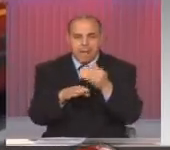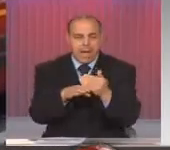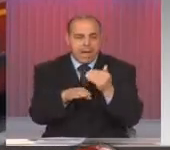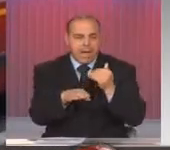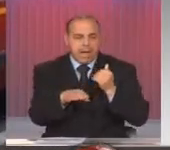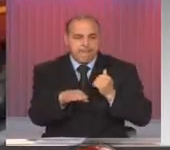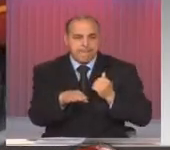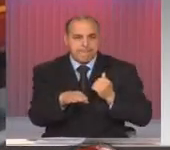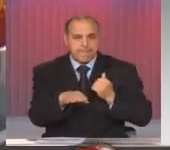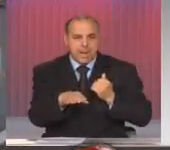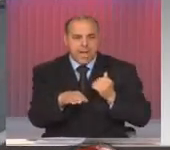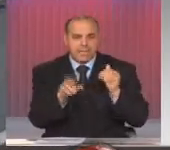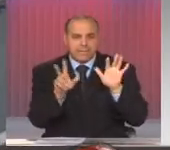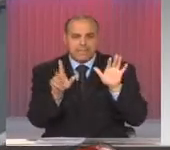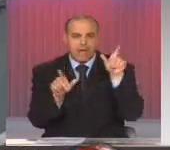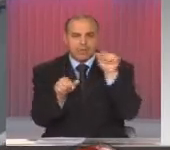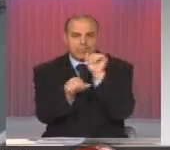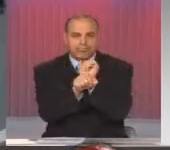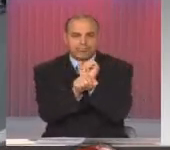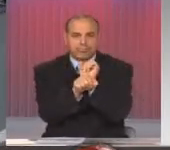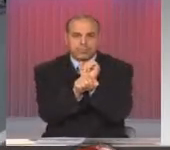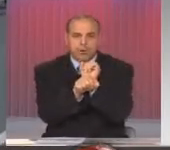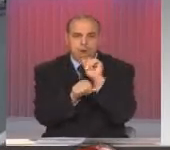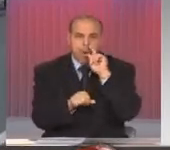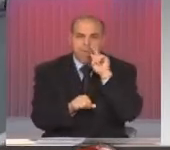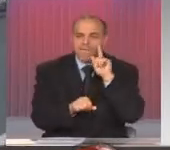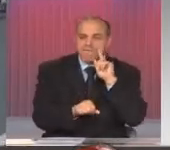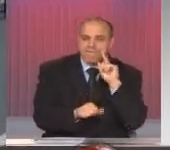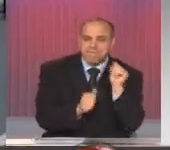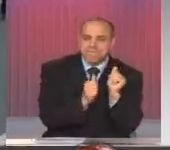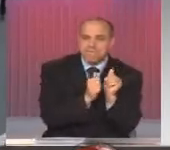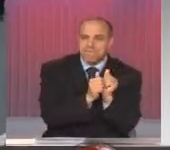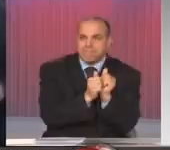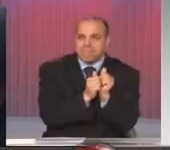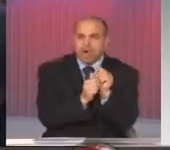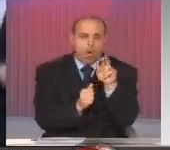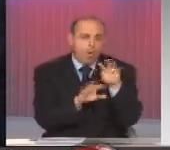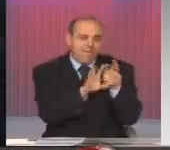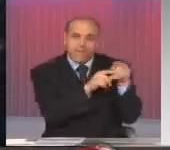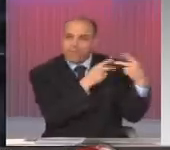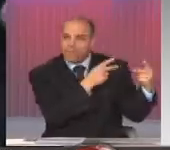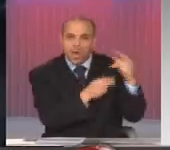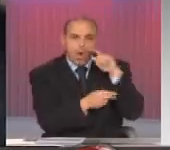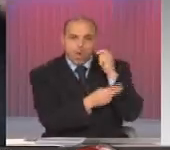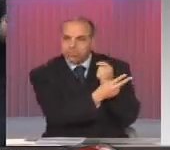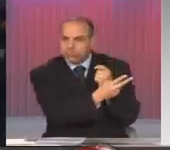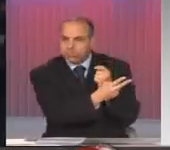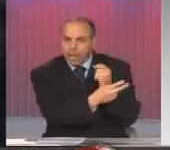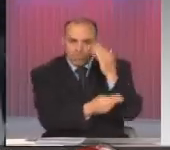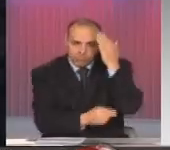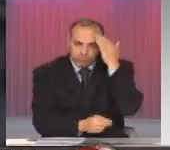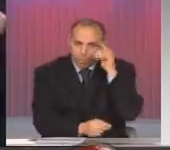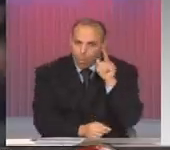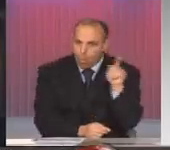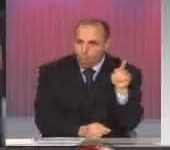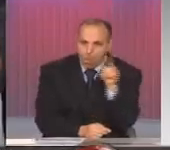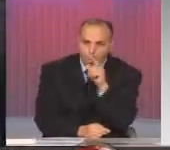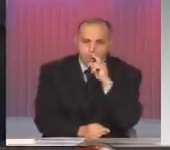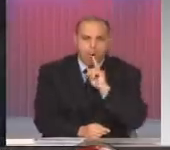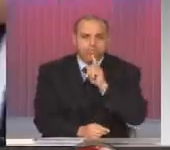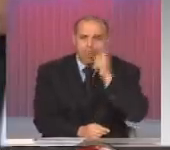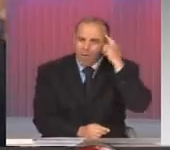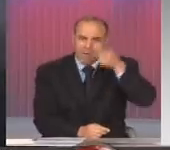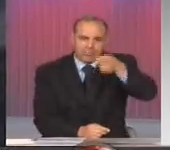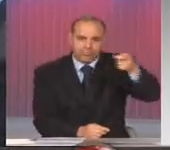عن اعتقال 7 أشخاص بينهم رجال ونساء من أوساط الشقيقين اللذين تم التعرف على أنهما منفذ